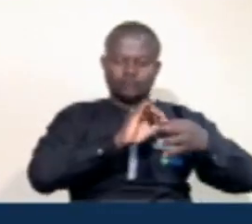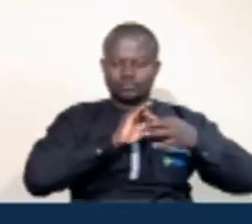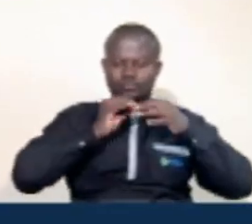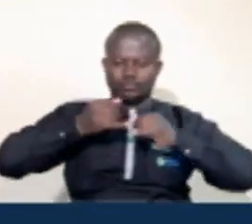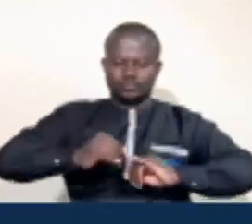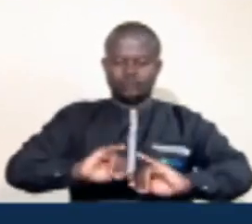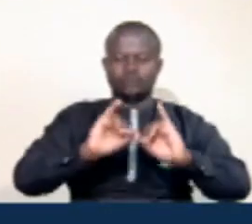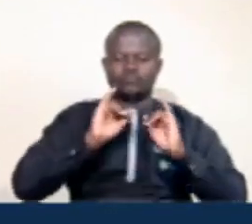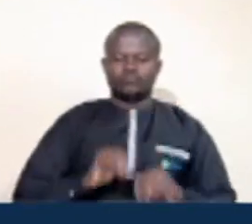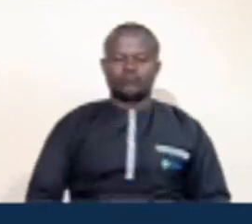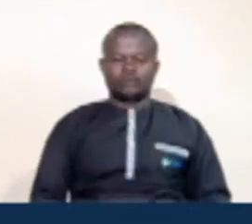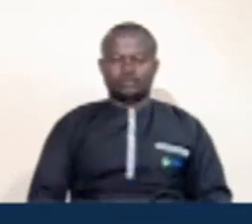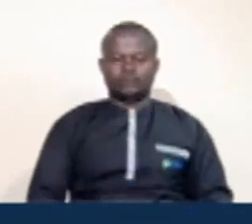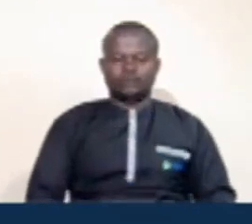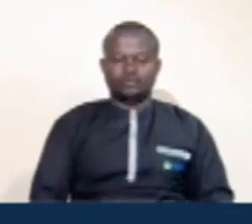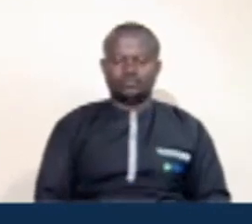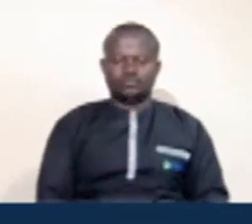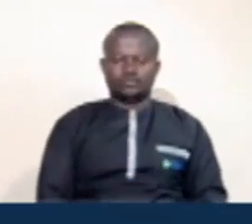bikorwa